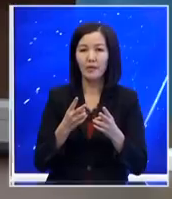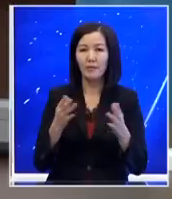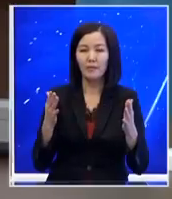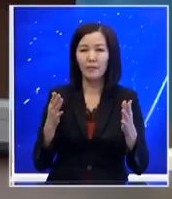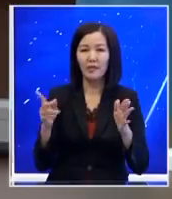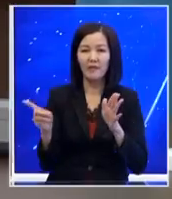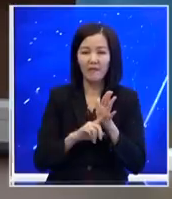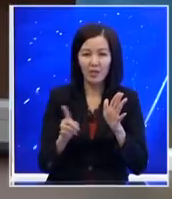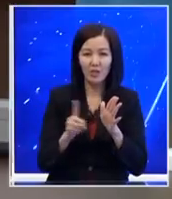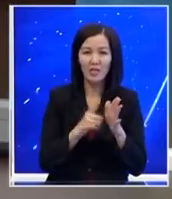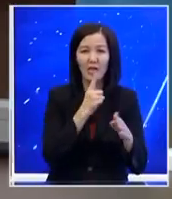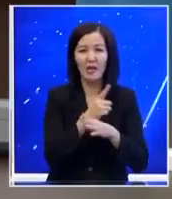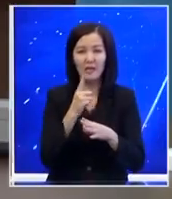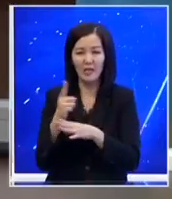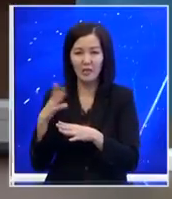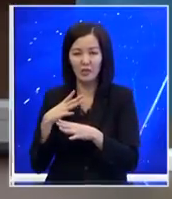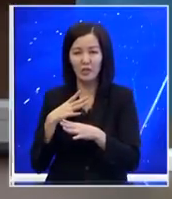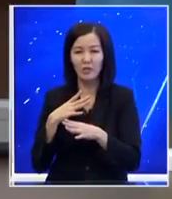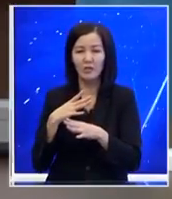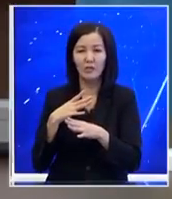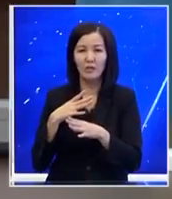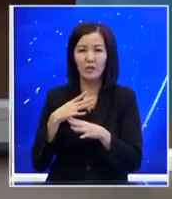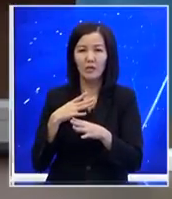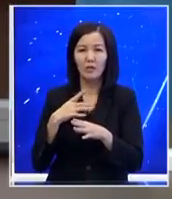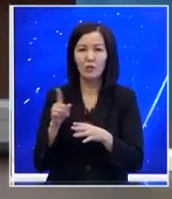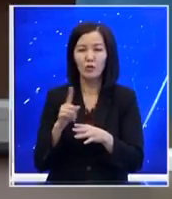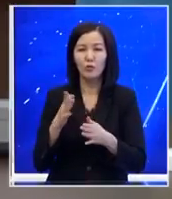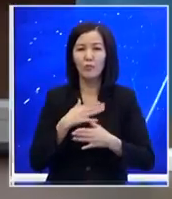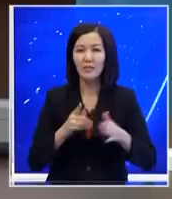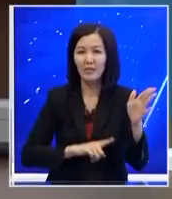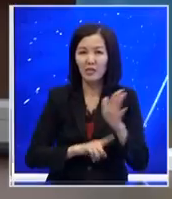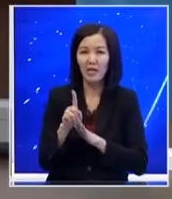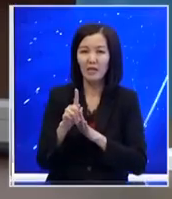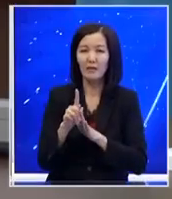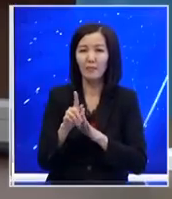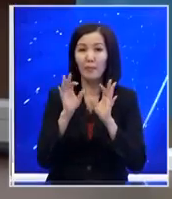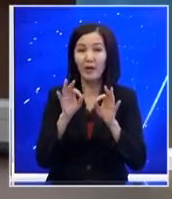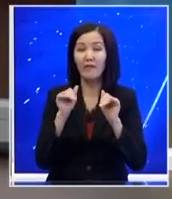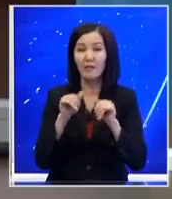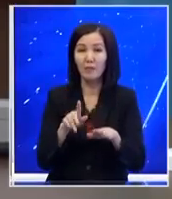движение. Максимально. То, что мы изначально приняли